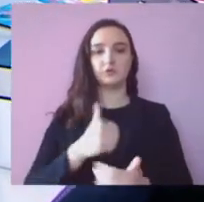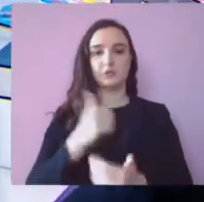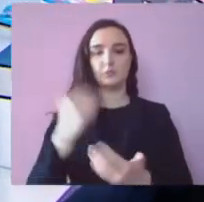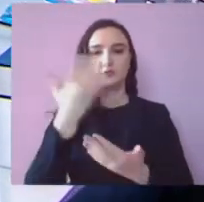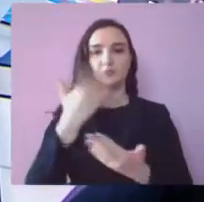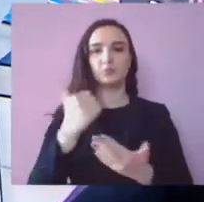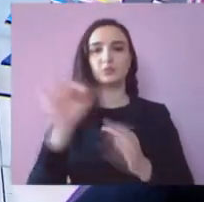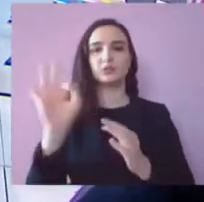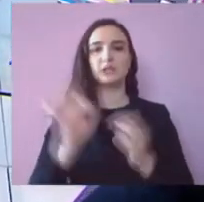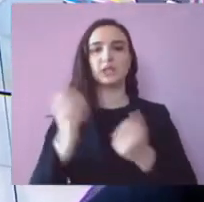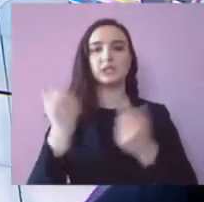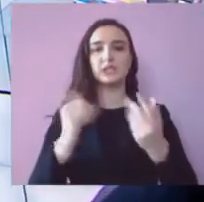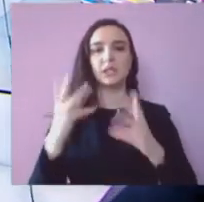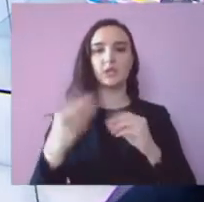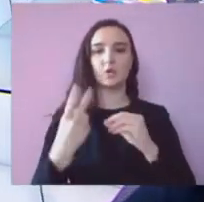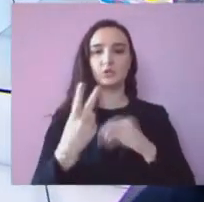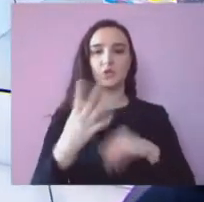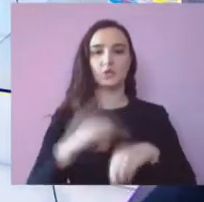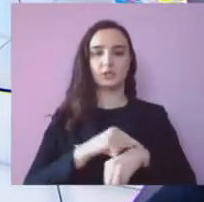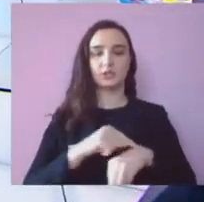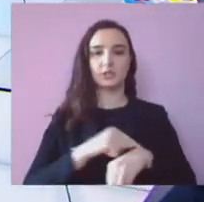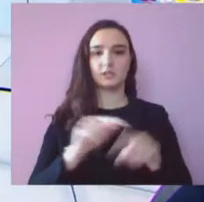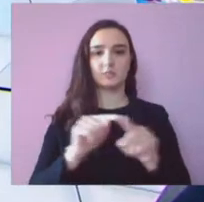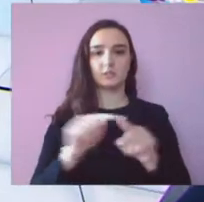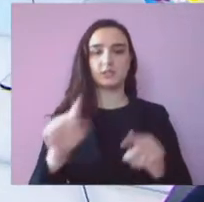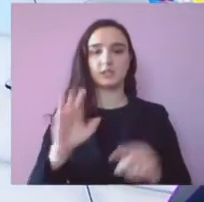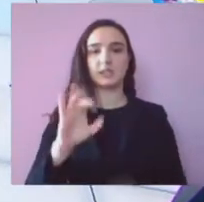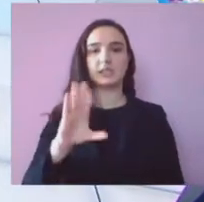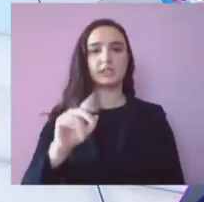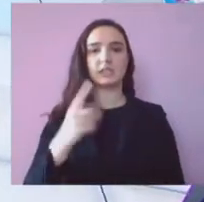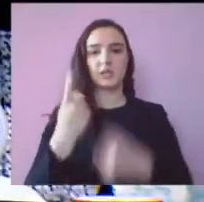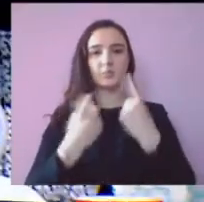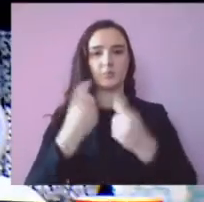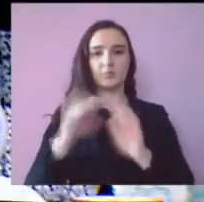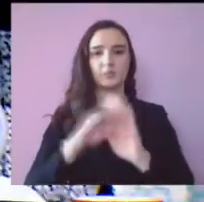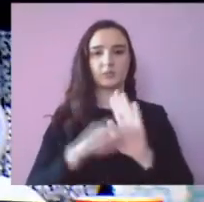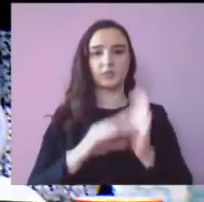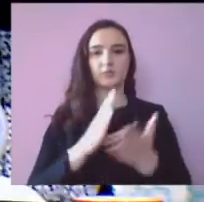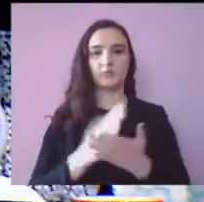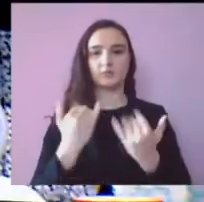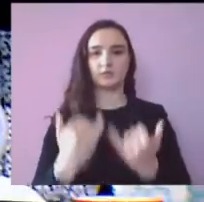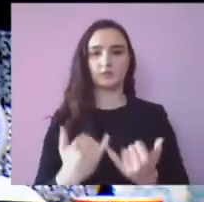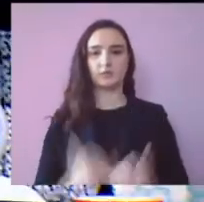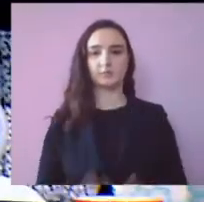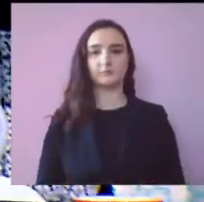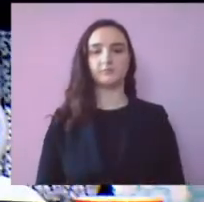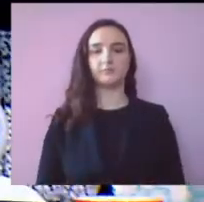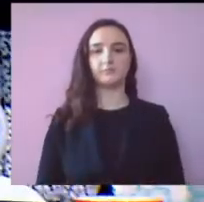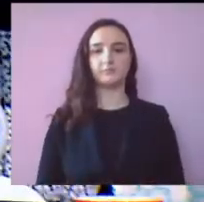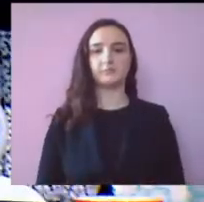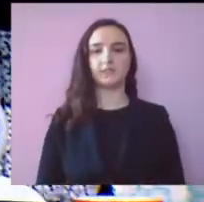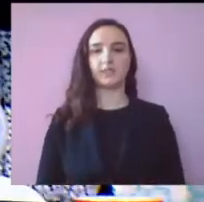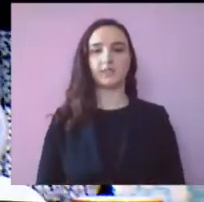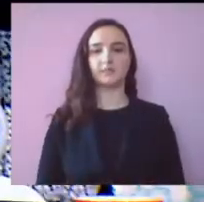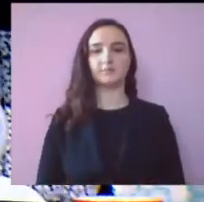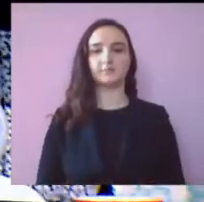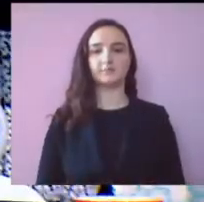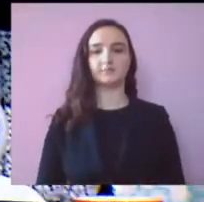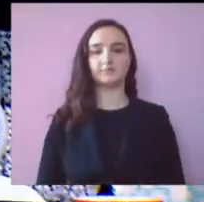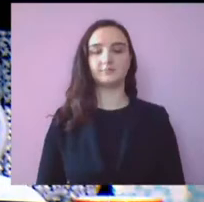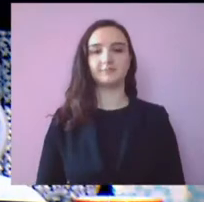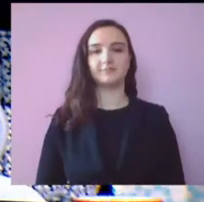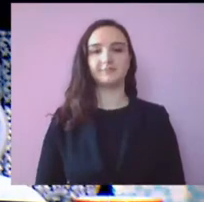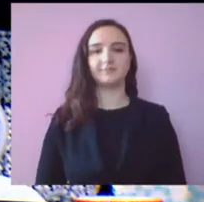ukanaskneli 83 manzilze kristi. Ramona ceme bir gaksam tutuşsuz. Sakartoloshi bolo 84 saatçi ahali